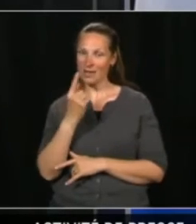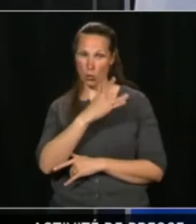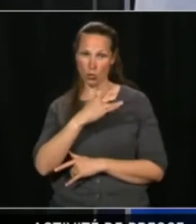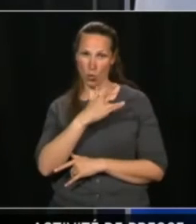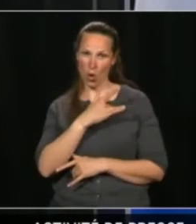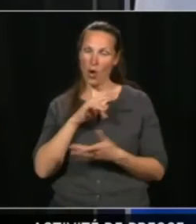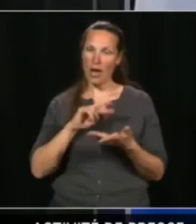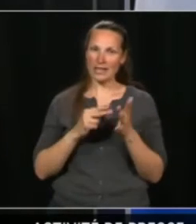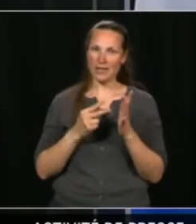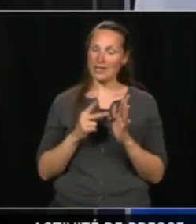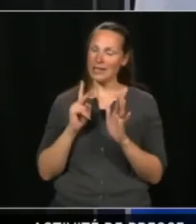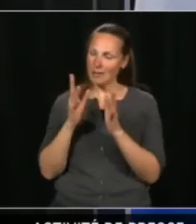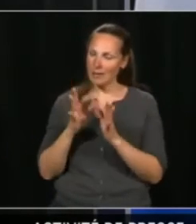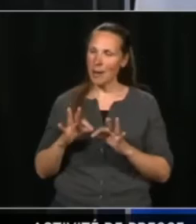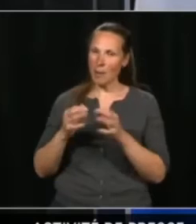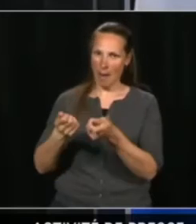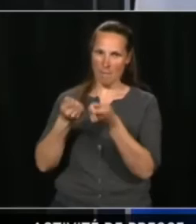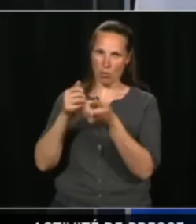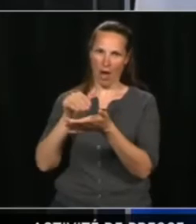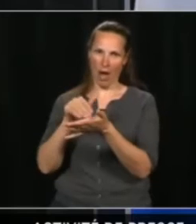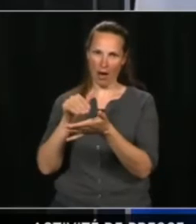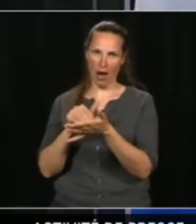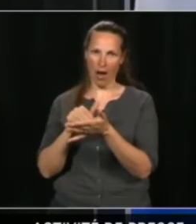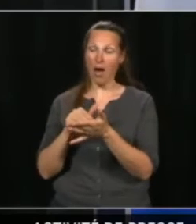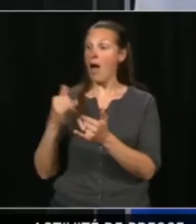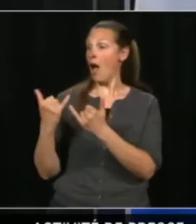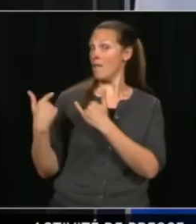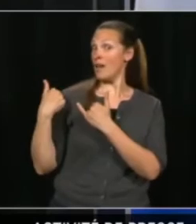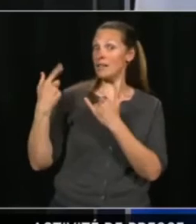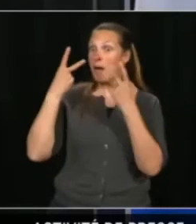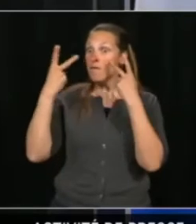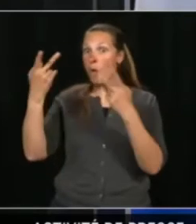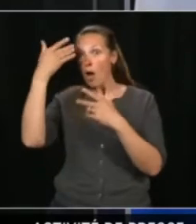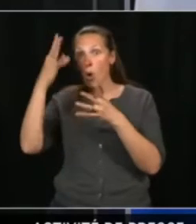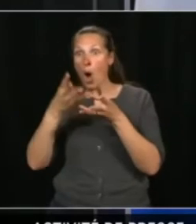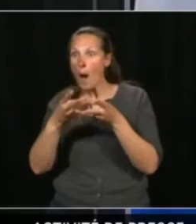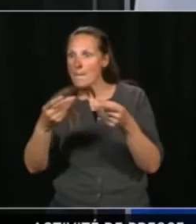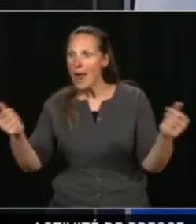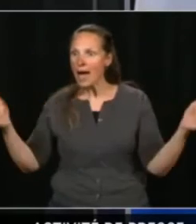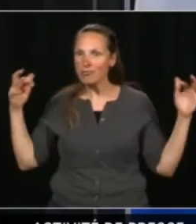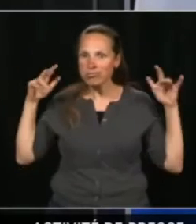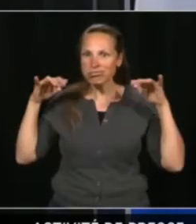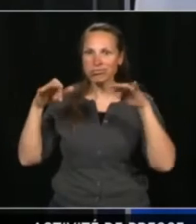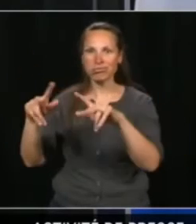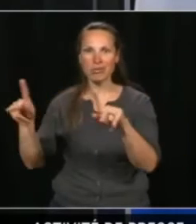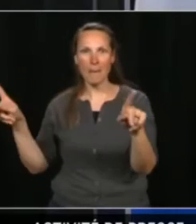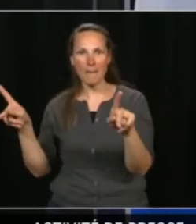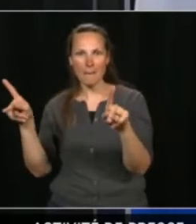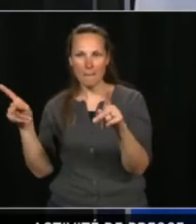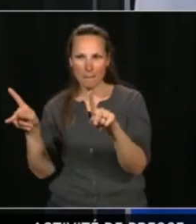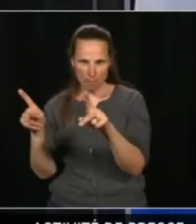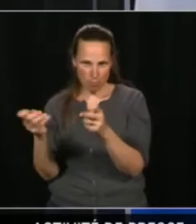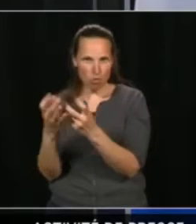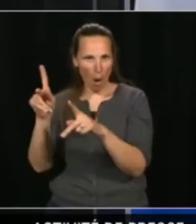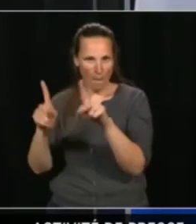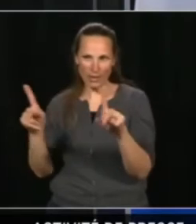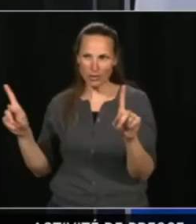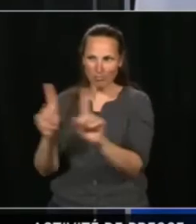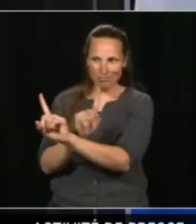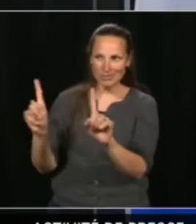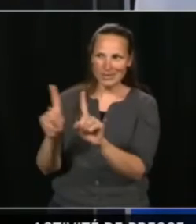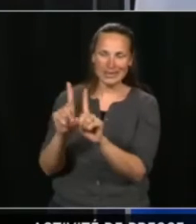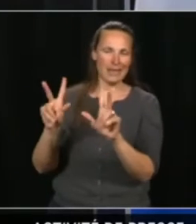ce qu'on a vu sur les plages en fin de semaine. Il faut continuer d'être prudent si on veut continuer d'être